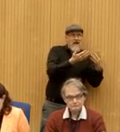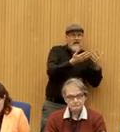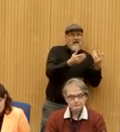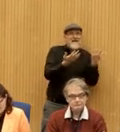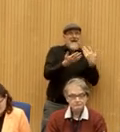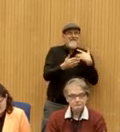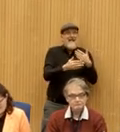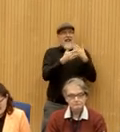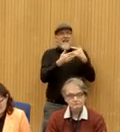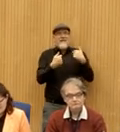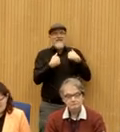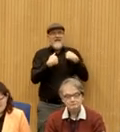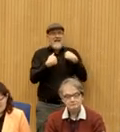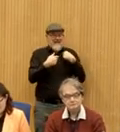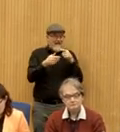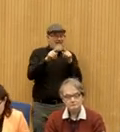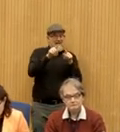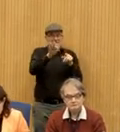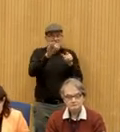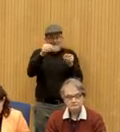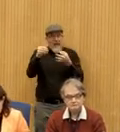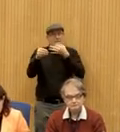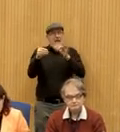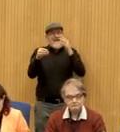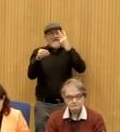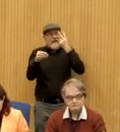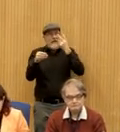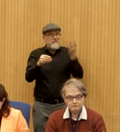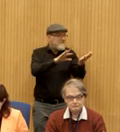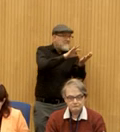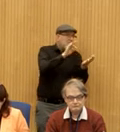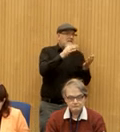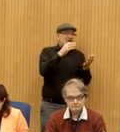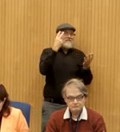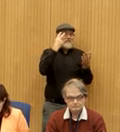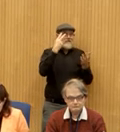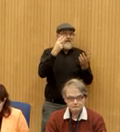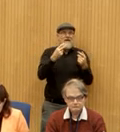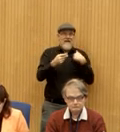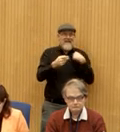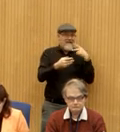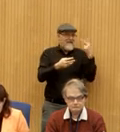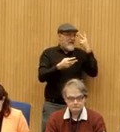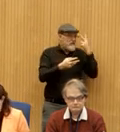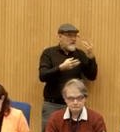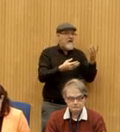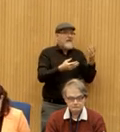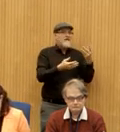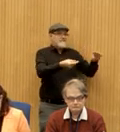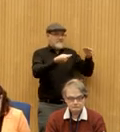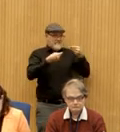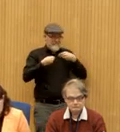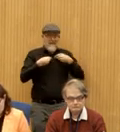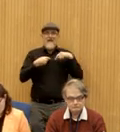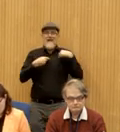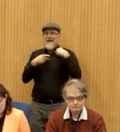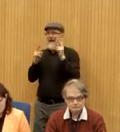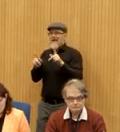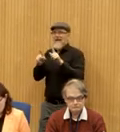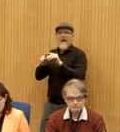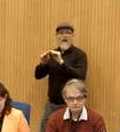Das, was ich lerne, gebe ich in ein Seminar weiter. Dabei ist mir erstmal wichtig, dass